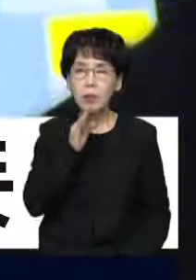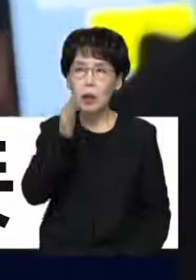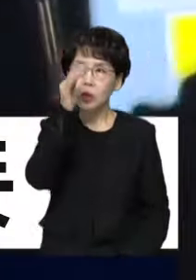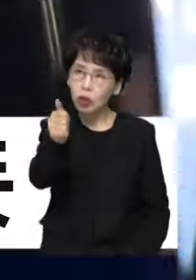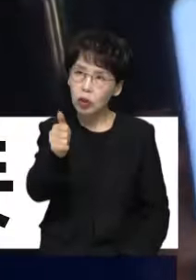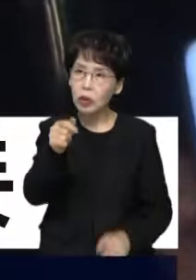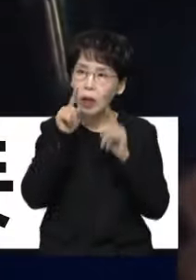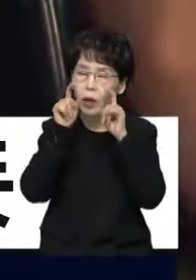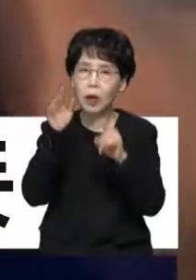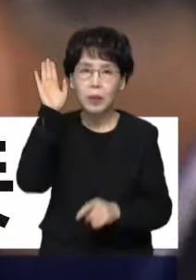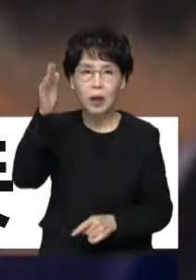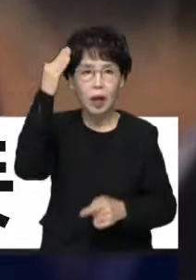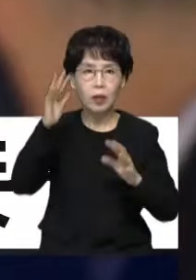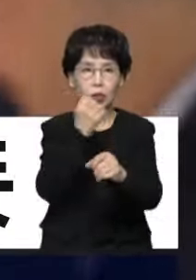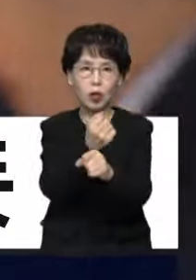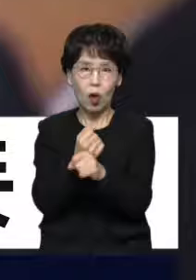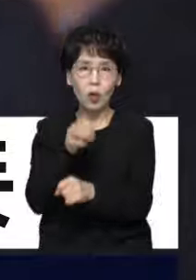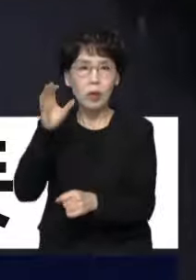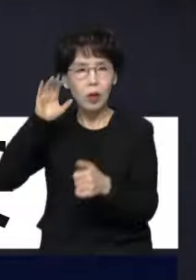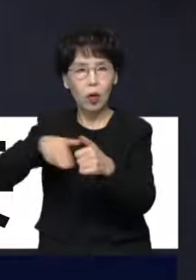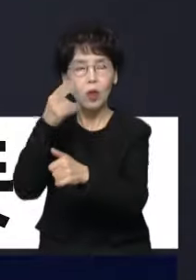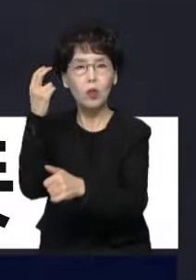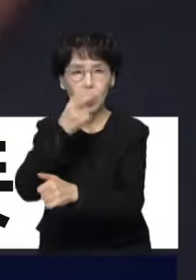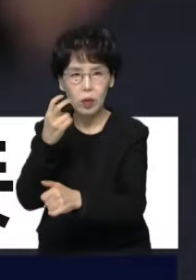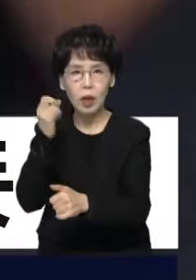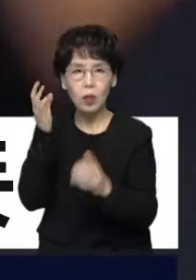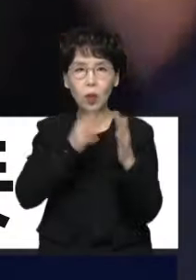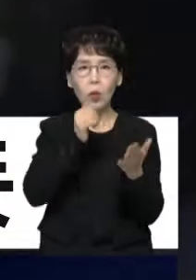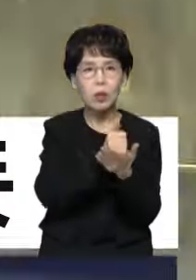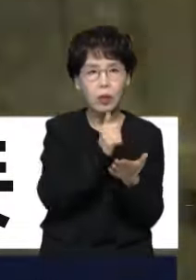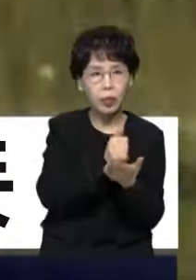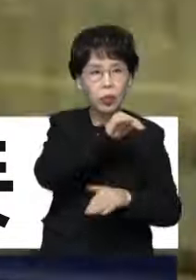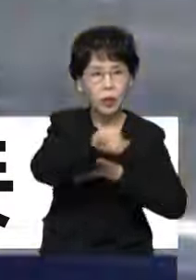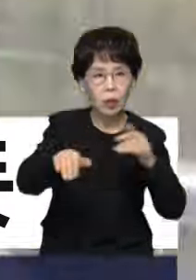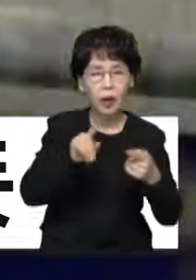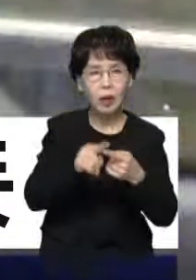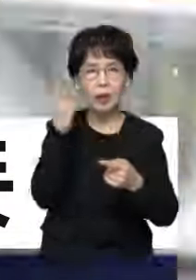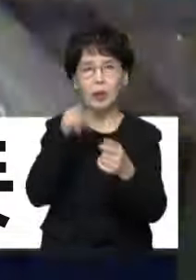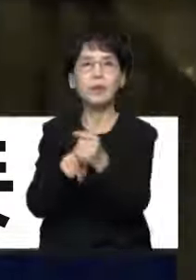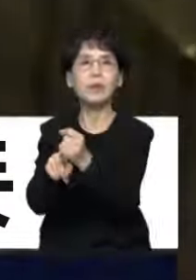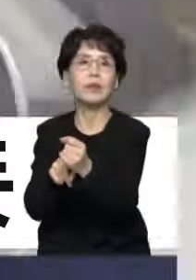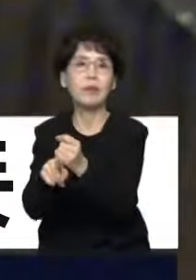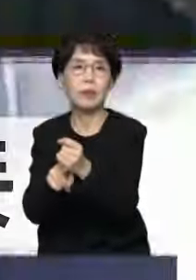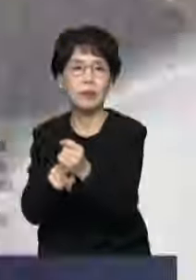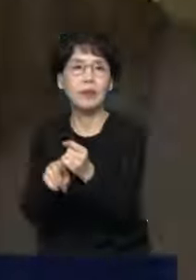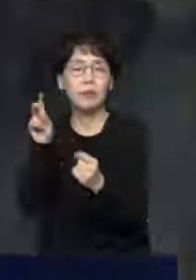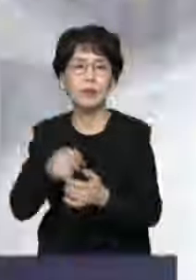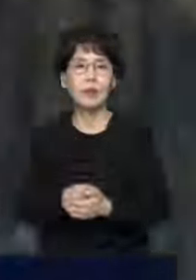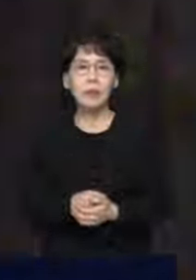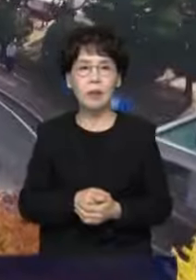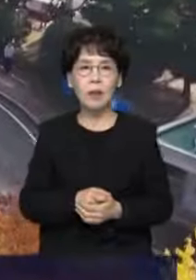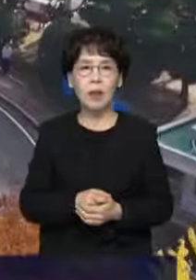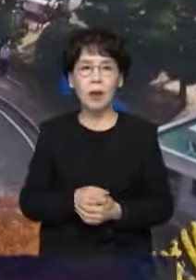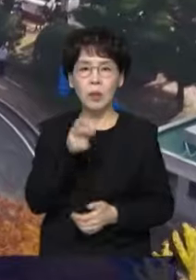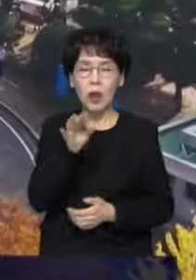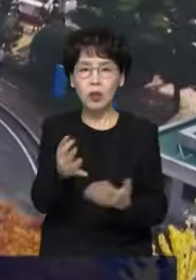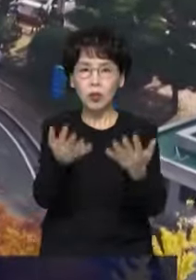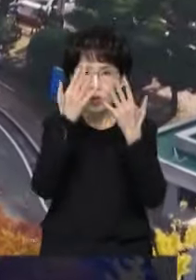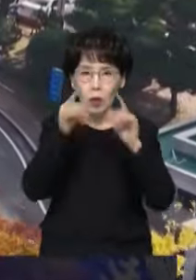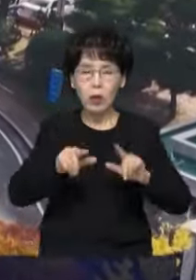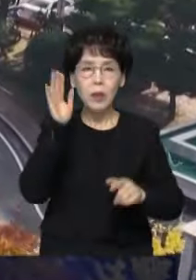받는 미래한국연구소가 실시한 여론조사와 공천 개입 의혹 등에 대해 캐물을 걸로 전해졌습니다. 검찰은 명 씨 구속